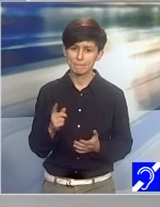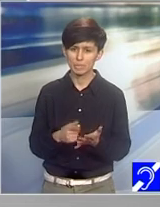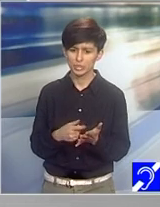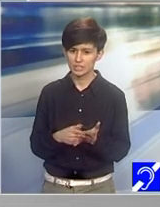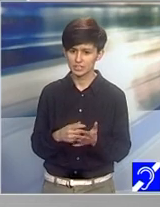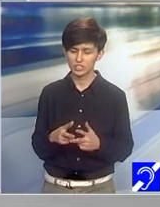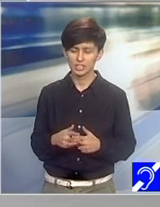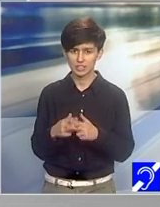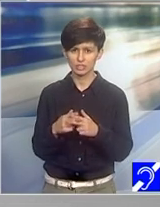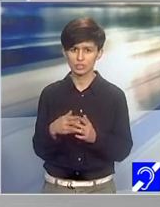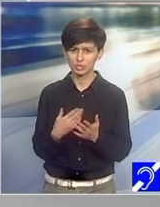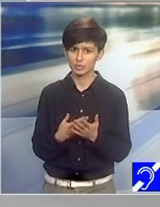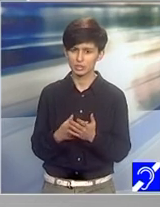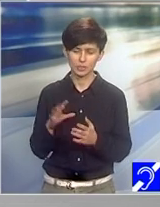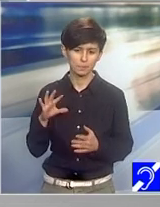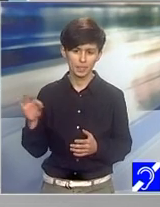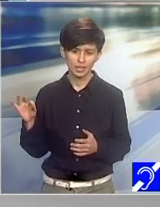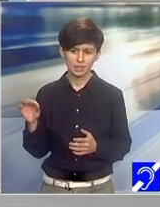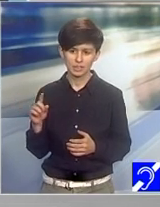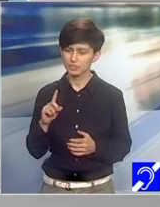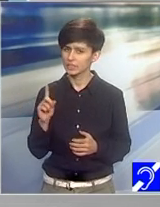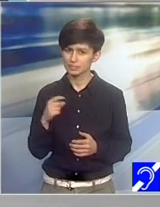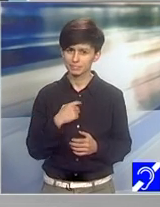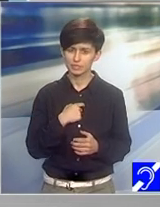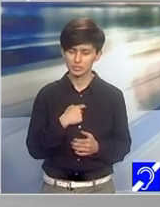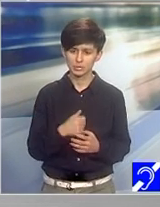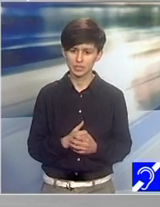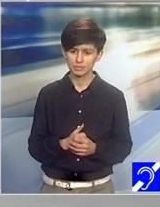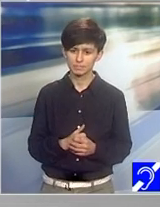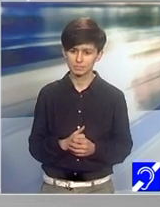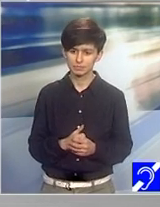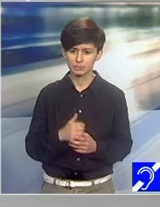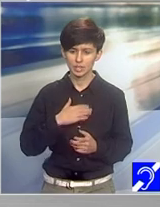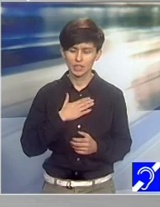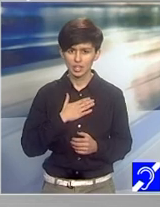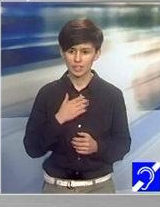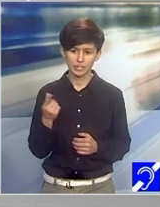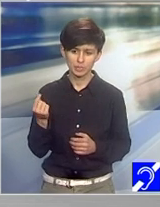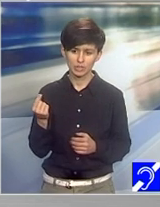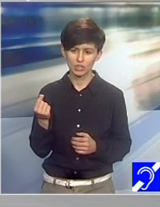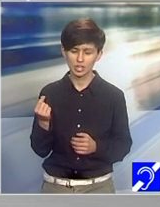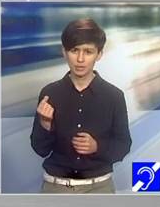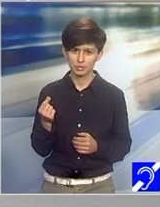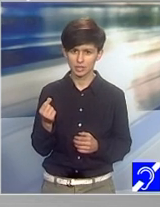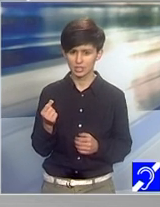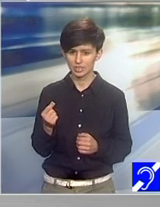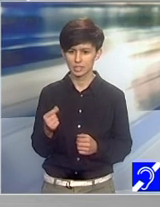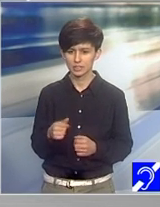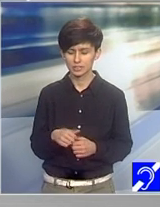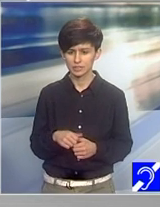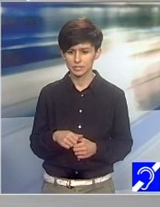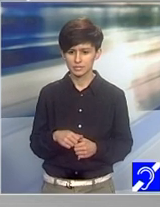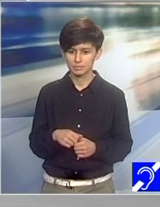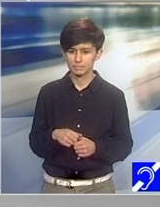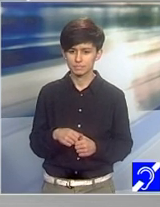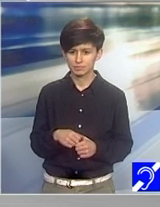că altfel nu aveți șansă. Ba da, avem colaborări, sigur că da. Muzeul colaborează foarte bine. Haideți să ne spună